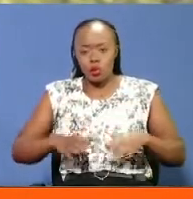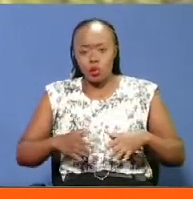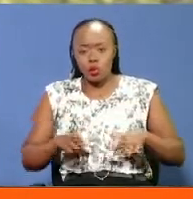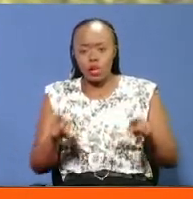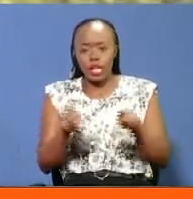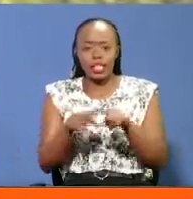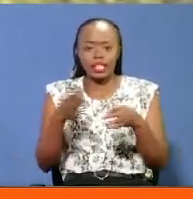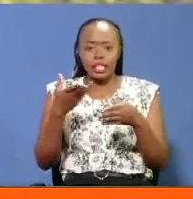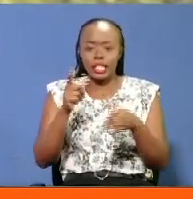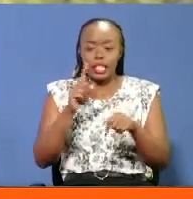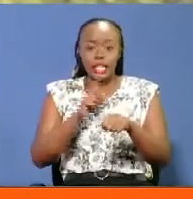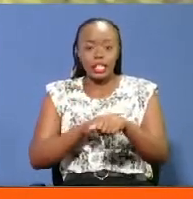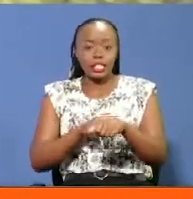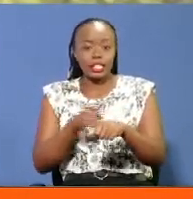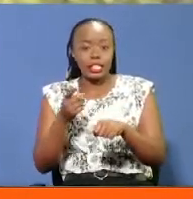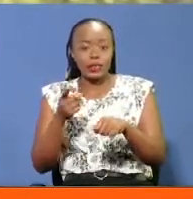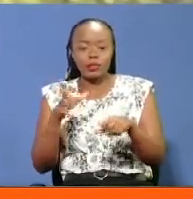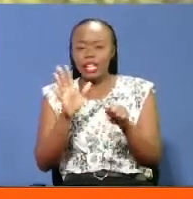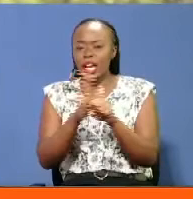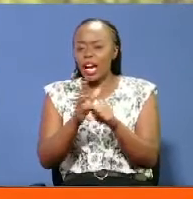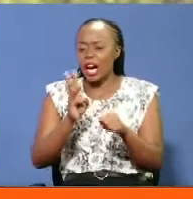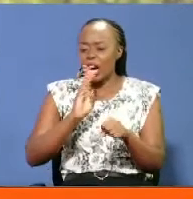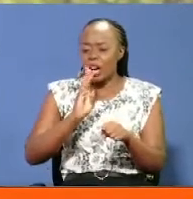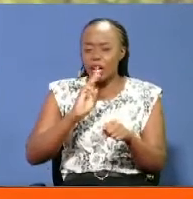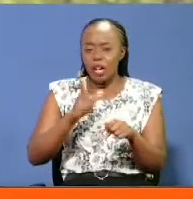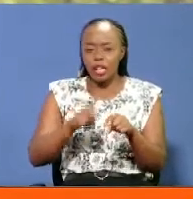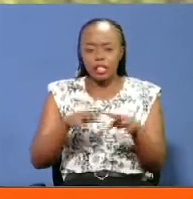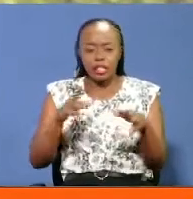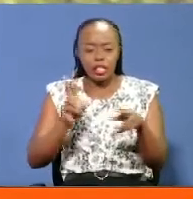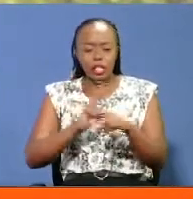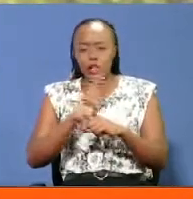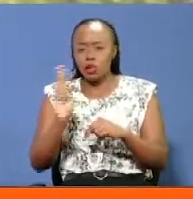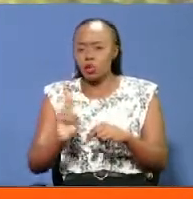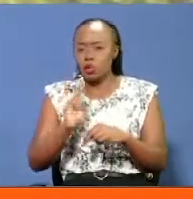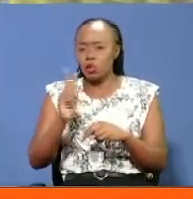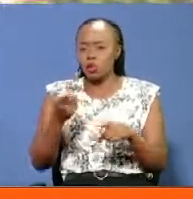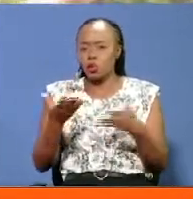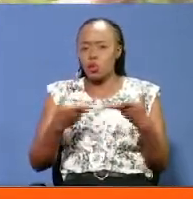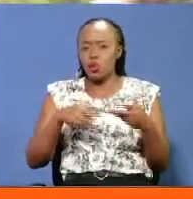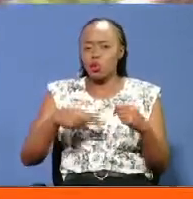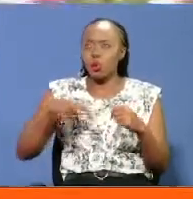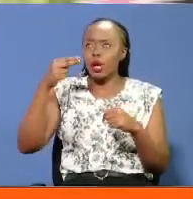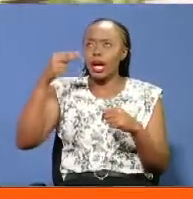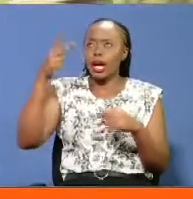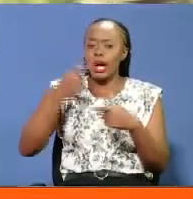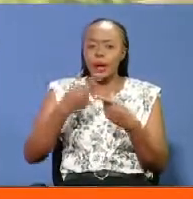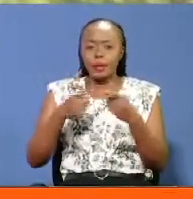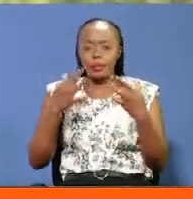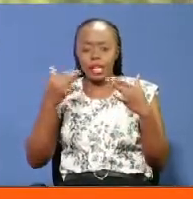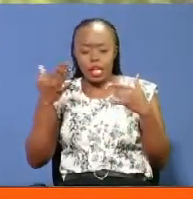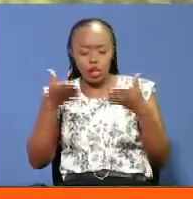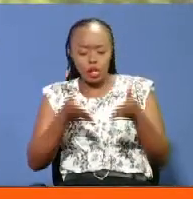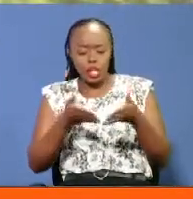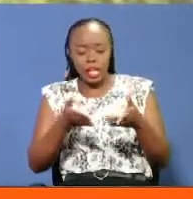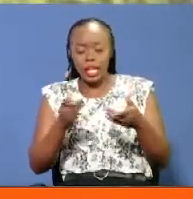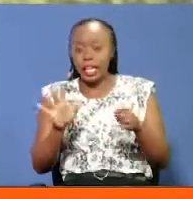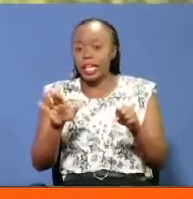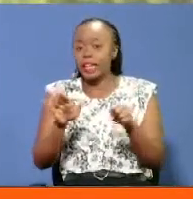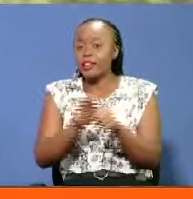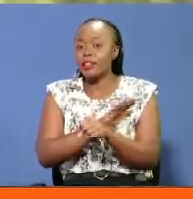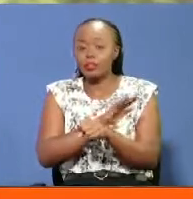kadri maji alivyokuwa anajaa hawakuwa na uzoefu kwamba yale maji pale wako juu, lakini huku kwingine maji yatakuwa yamejaa.